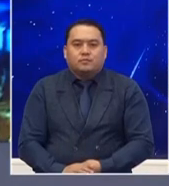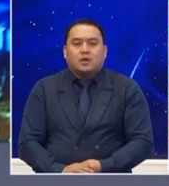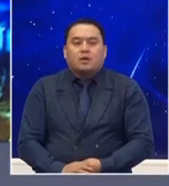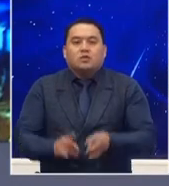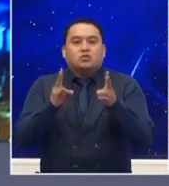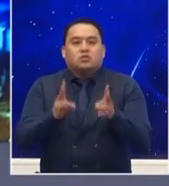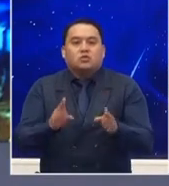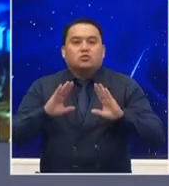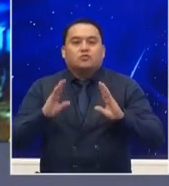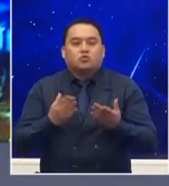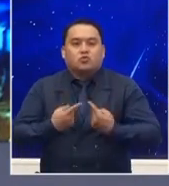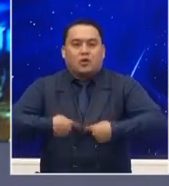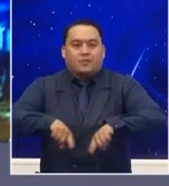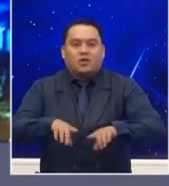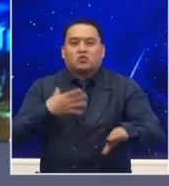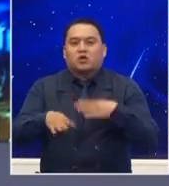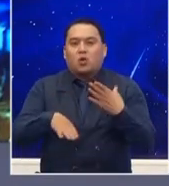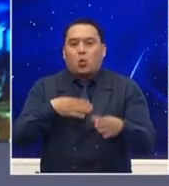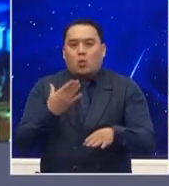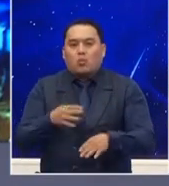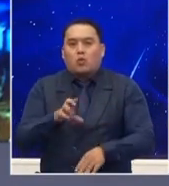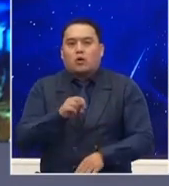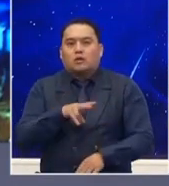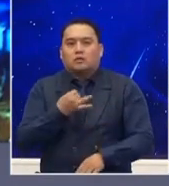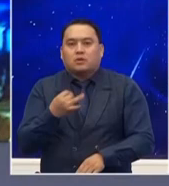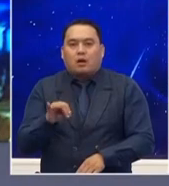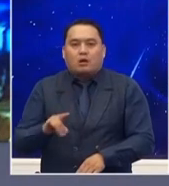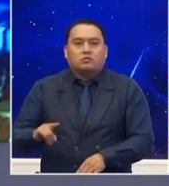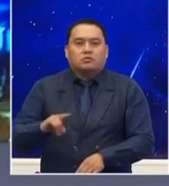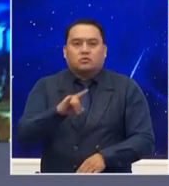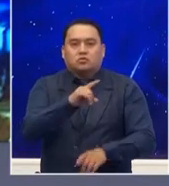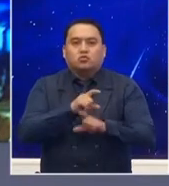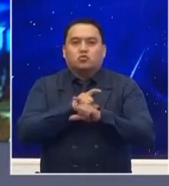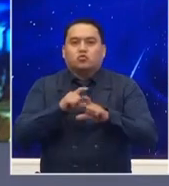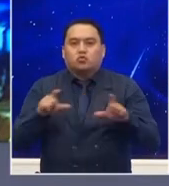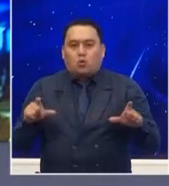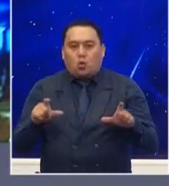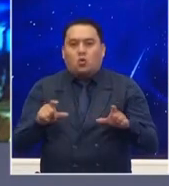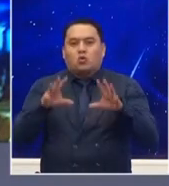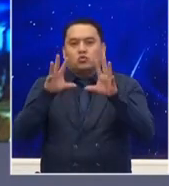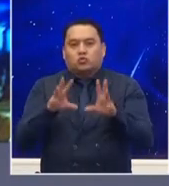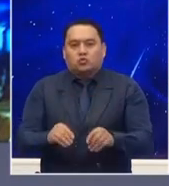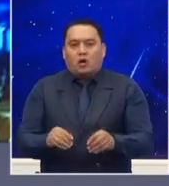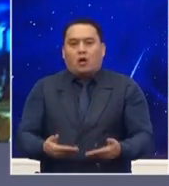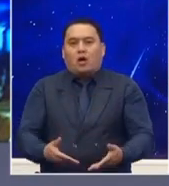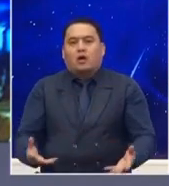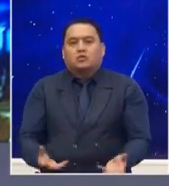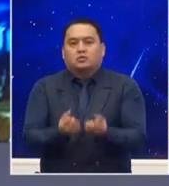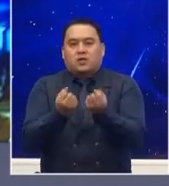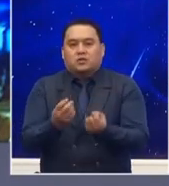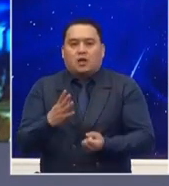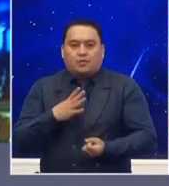Төтенше жағдайлар қызметкерлерінде жаттығу. Бұл жолы Боралдайдағы әуежайда жанып жатқан ұшақ өртін сөндіріп, жолаушыларды